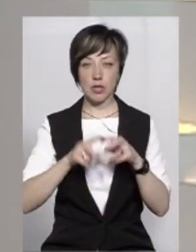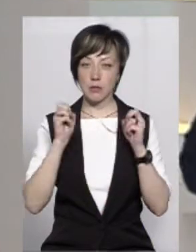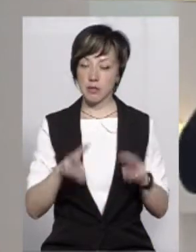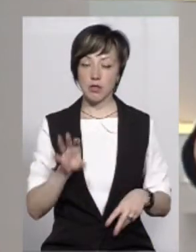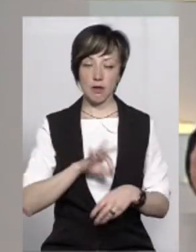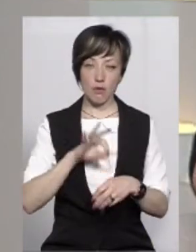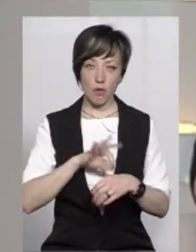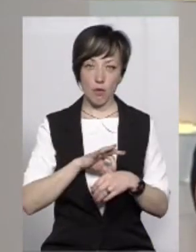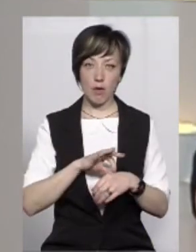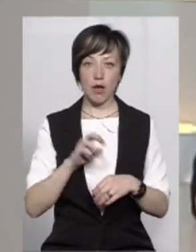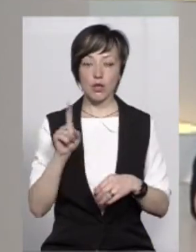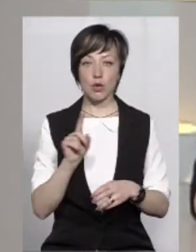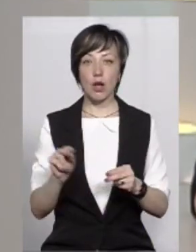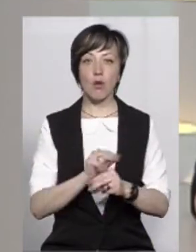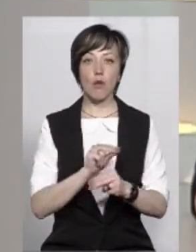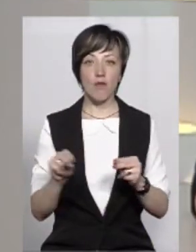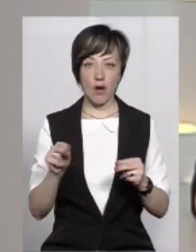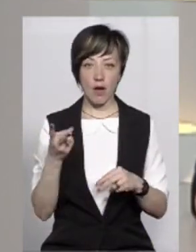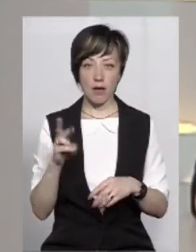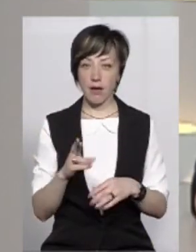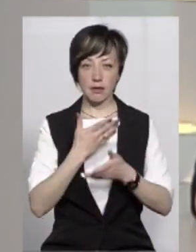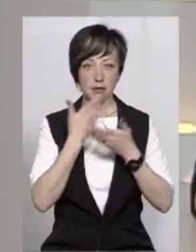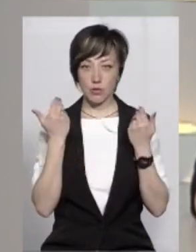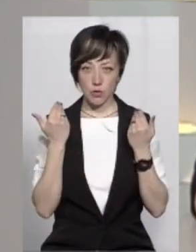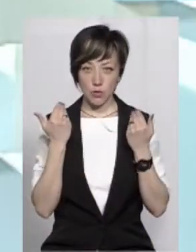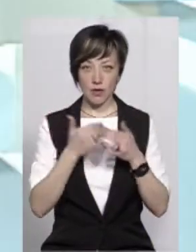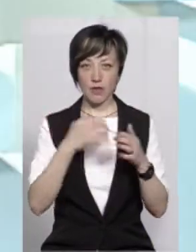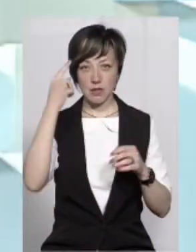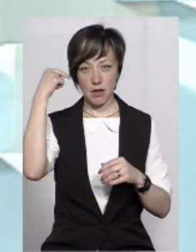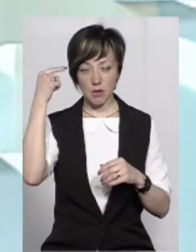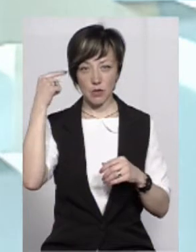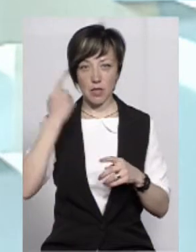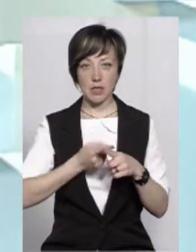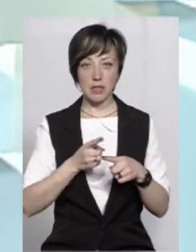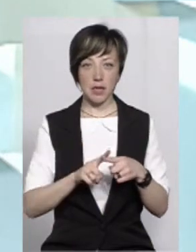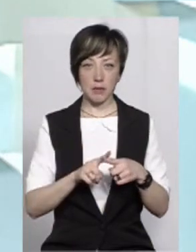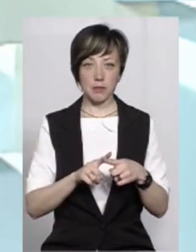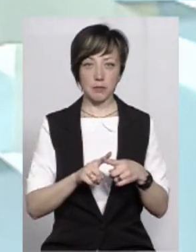небезпечна хвороба, що лікування не існує від сказу. Це